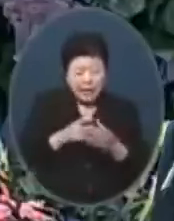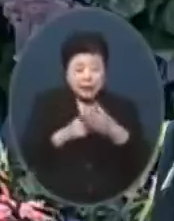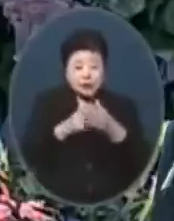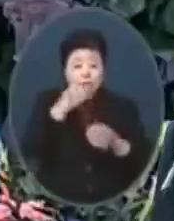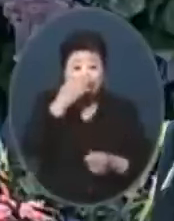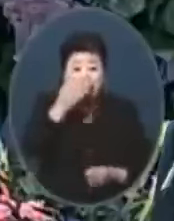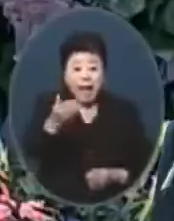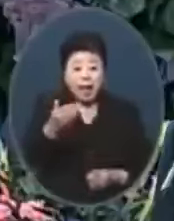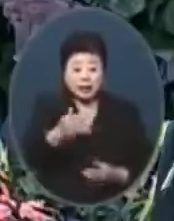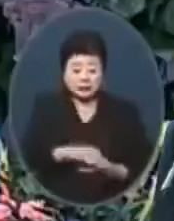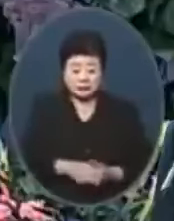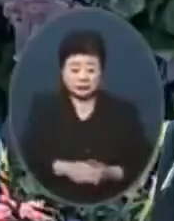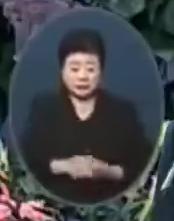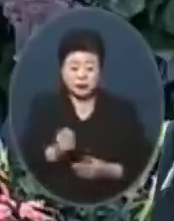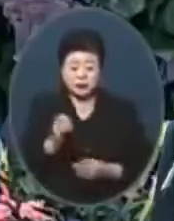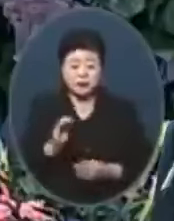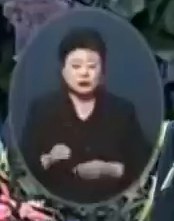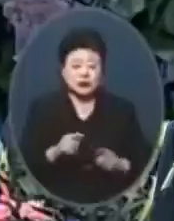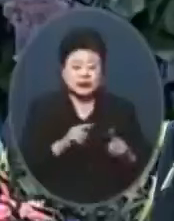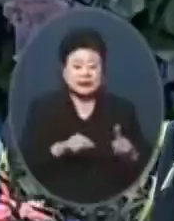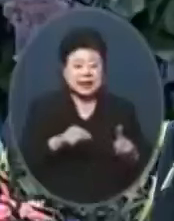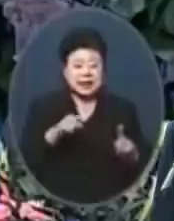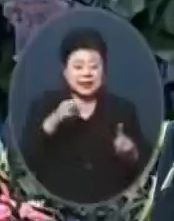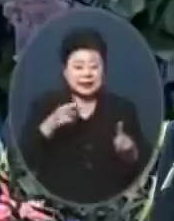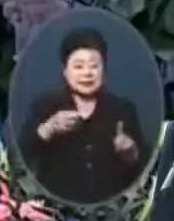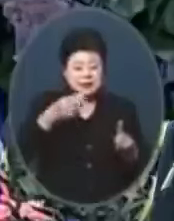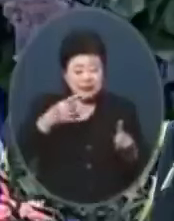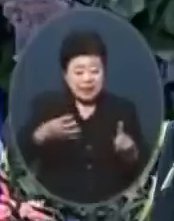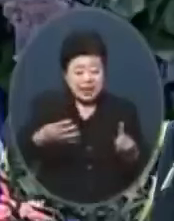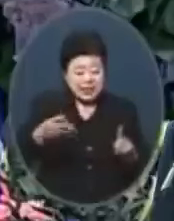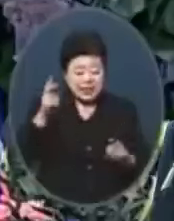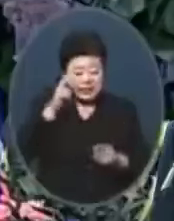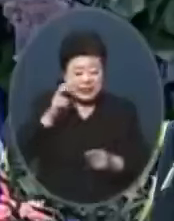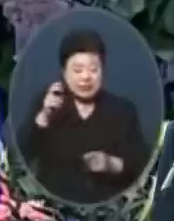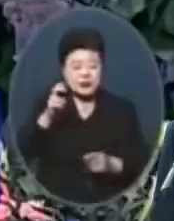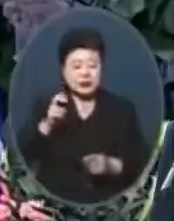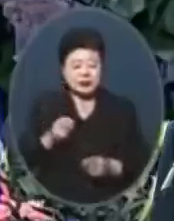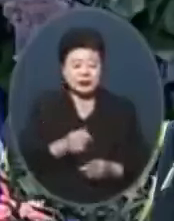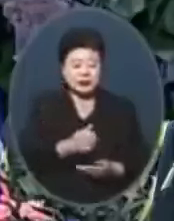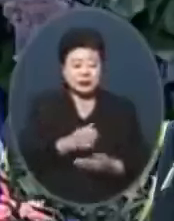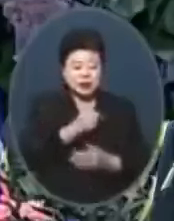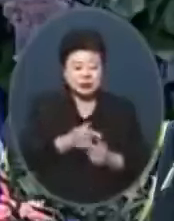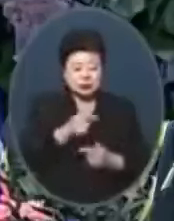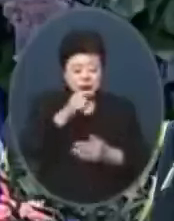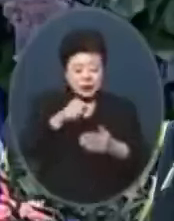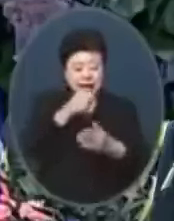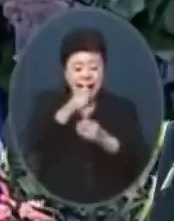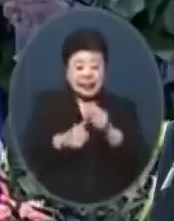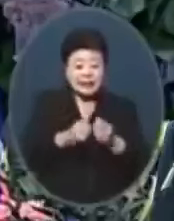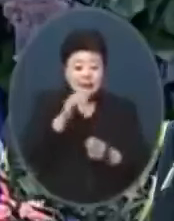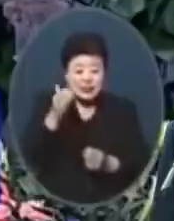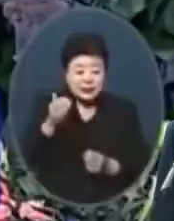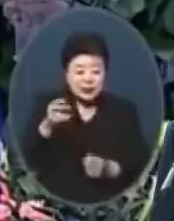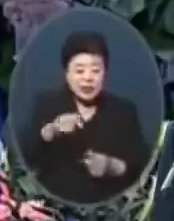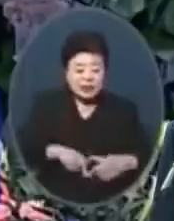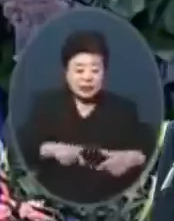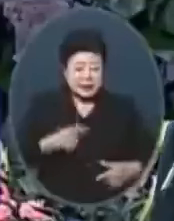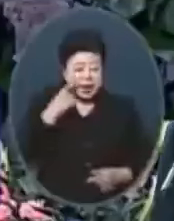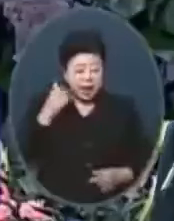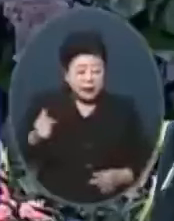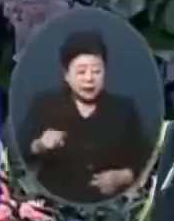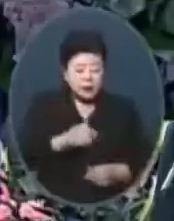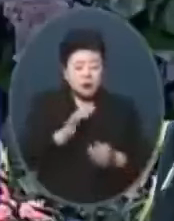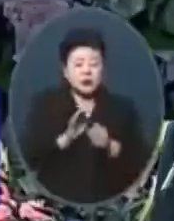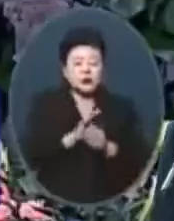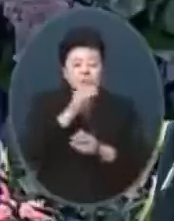것입니다. 고린도후서 1장 3절로 4절 본문에 찬송하려다 그는 우리 주 예수 그리스도의 하나님이시여 자비의